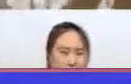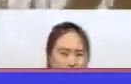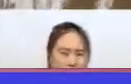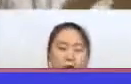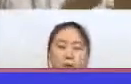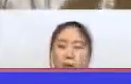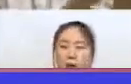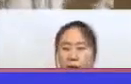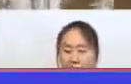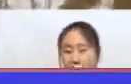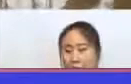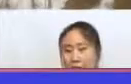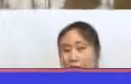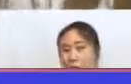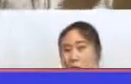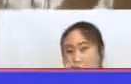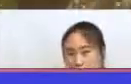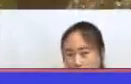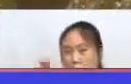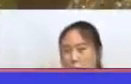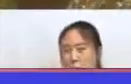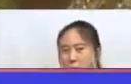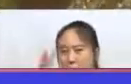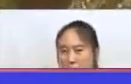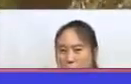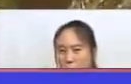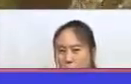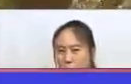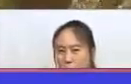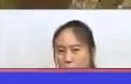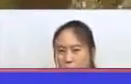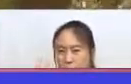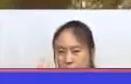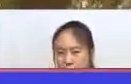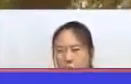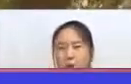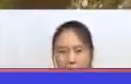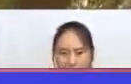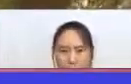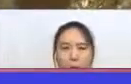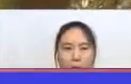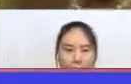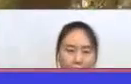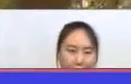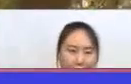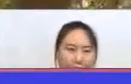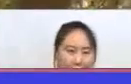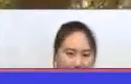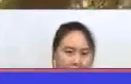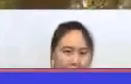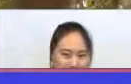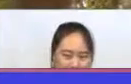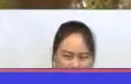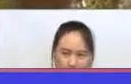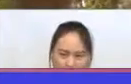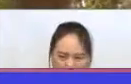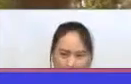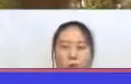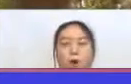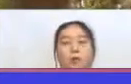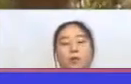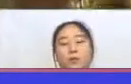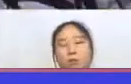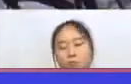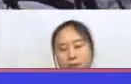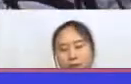เกี่ยวข้องในครั้งนี้เนี่ยก็มีส่วนในการแก้ไขปัญหาด้านทรัพยากรธรรมชาติที่มีปัญหาเรื่องของความเสื่อมโทรมอยู่แล้วโดย